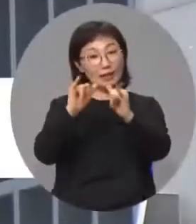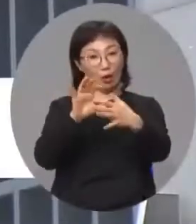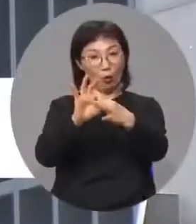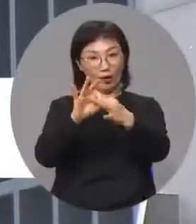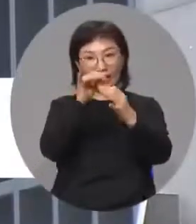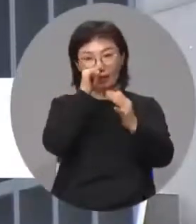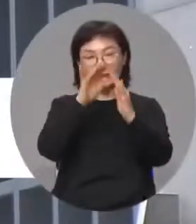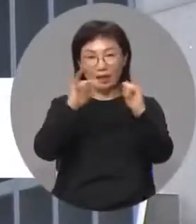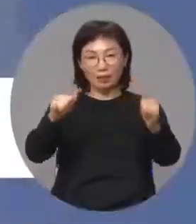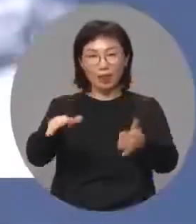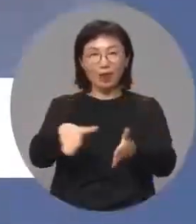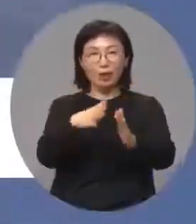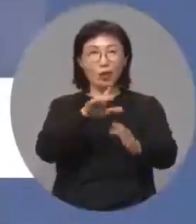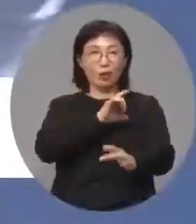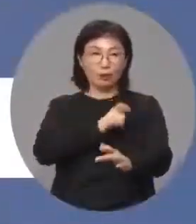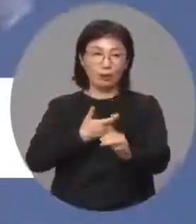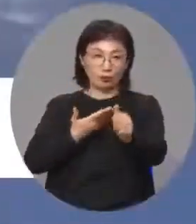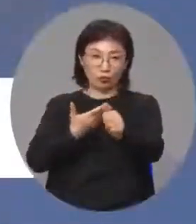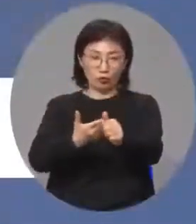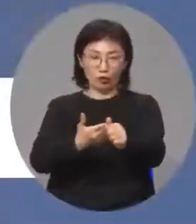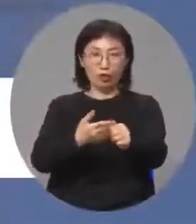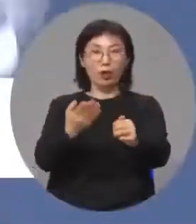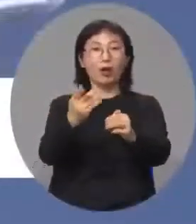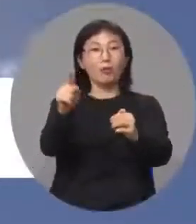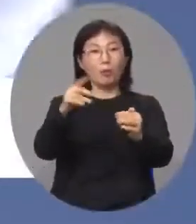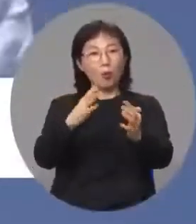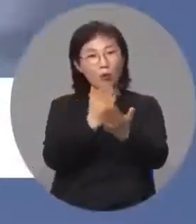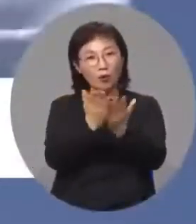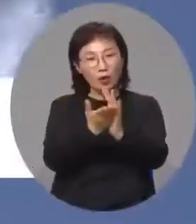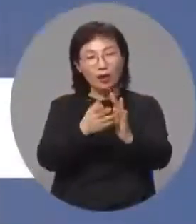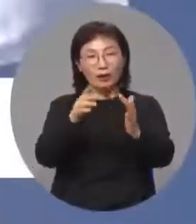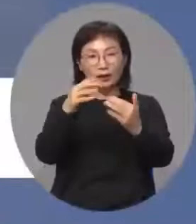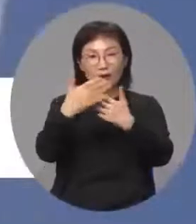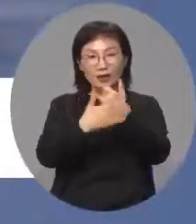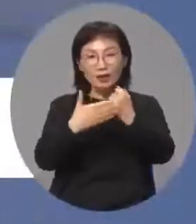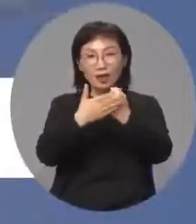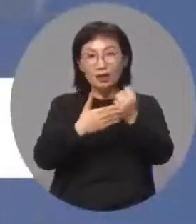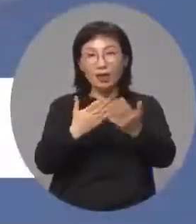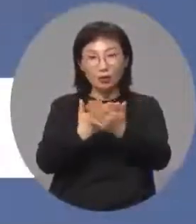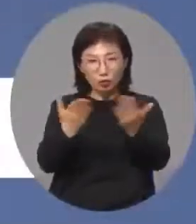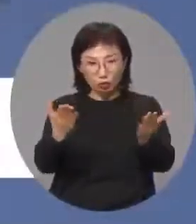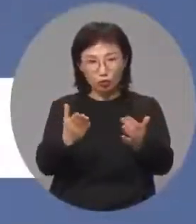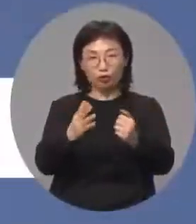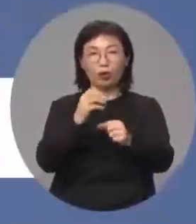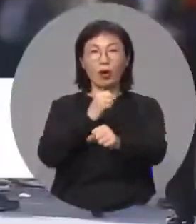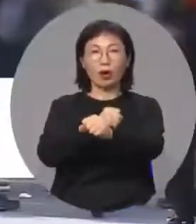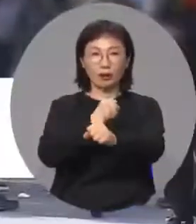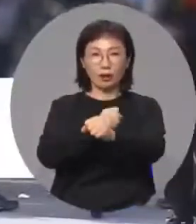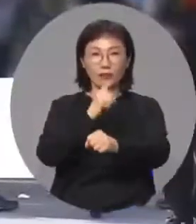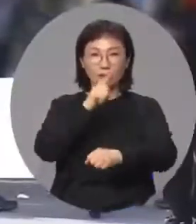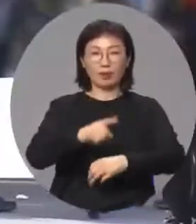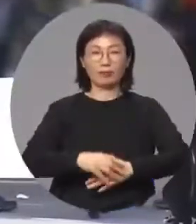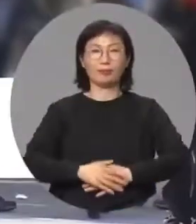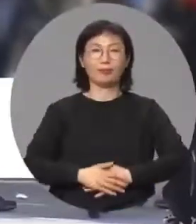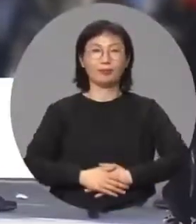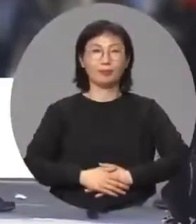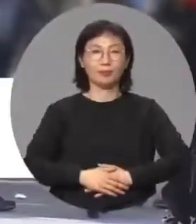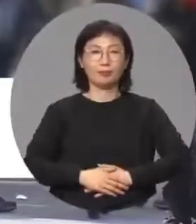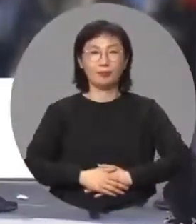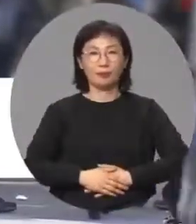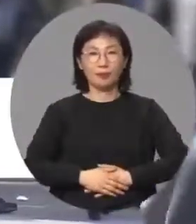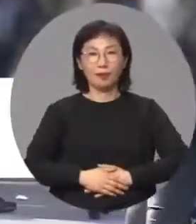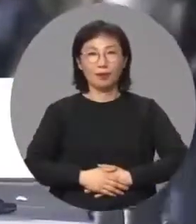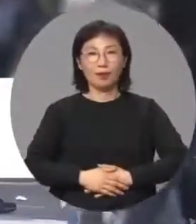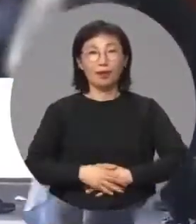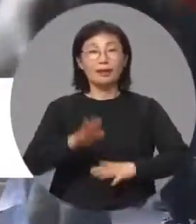민증을 발급해 공공시설 이용료 감면 소식지 제공 투어 패스 1일권 지급 등의 혜택을 부여한다 고 밝혔습니다